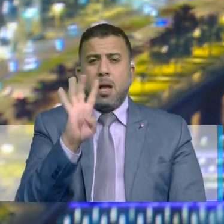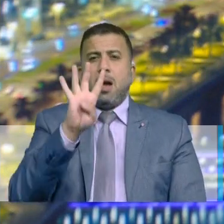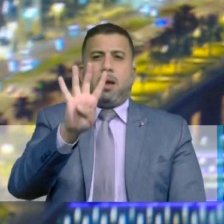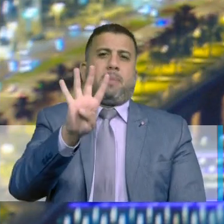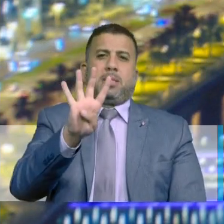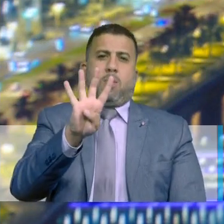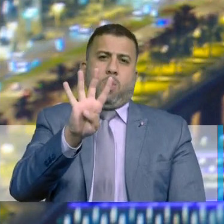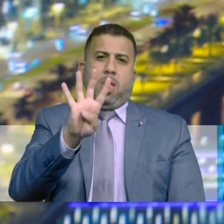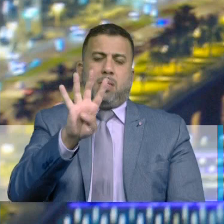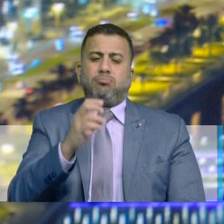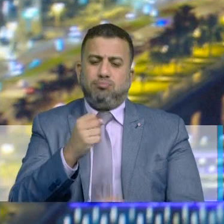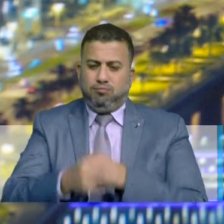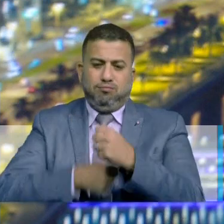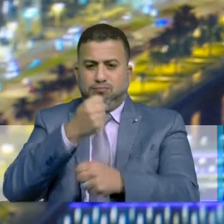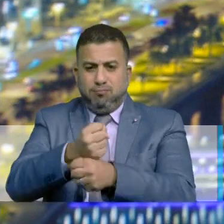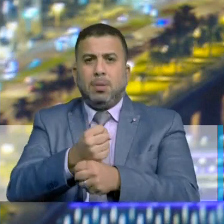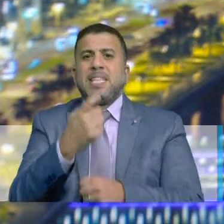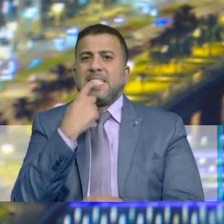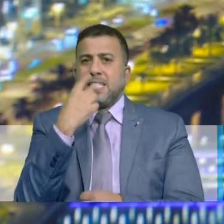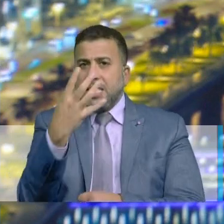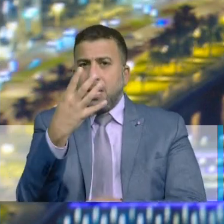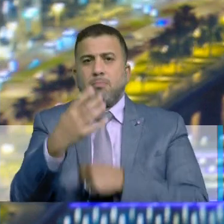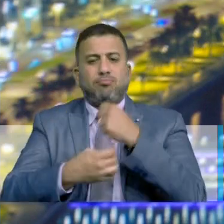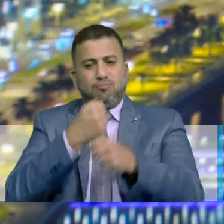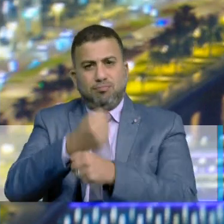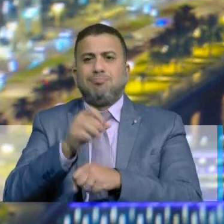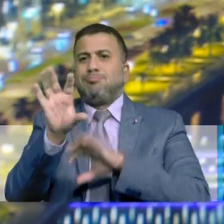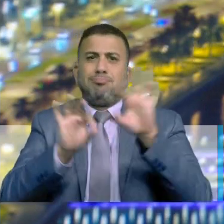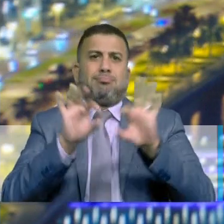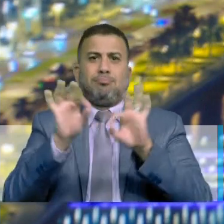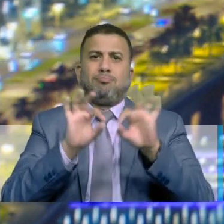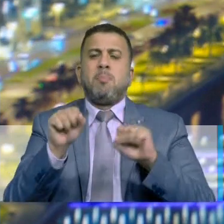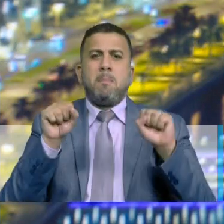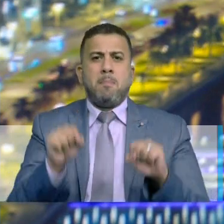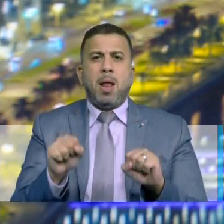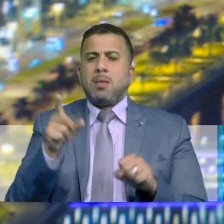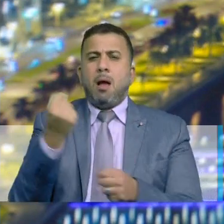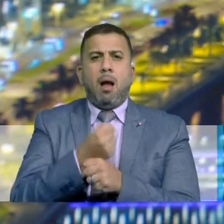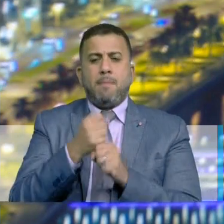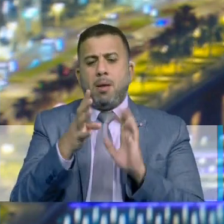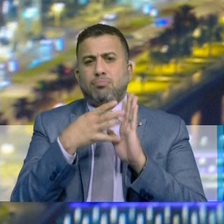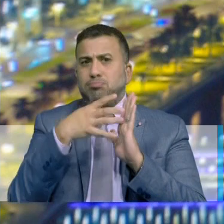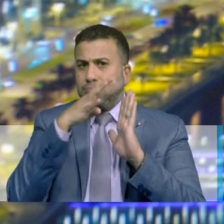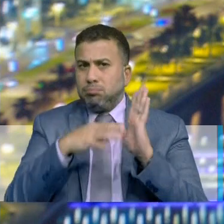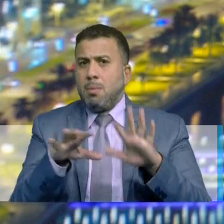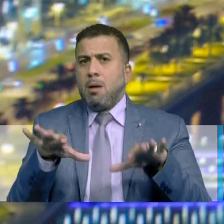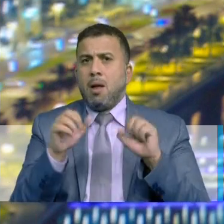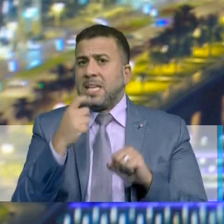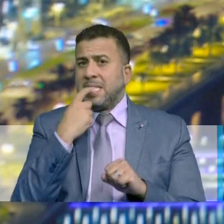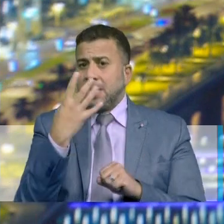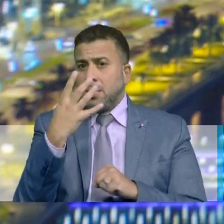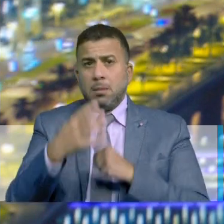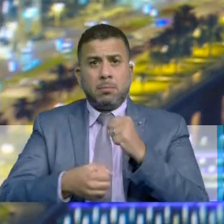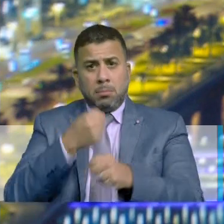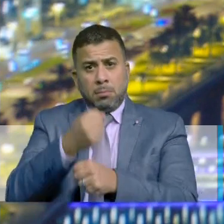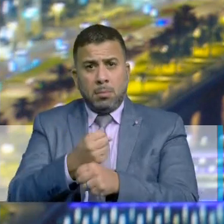في كل مجلس اربع سنوات تبدا من تاريخ تشكيله و يستمر المجلس في تصريف اعماله لدى انتهاء مدته